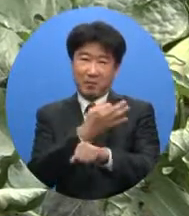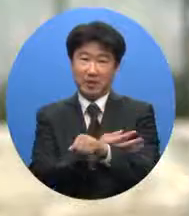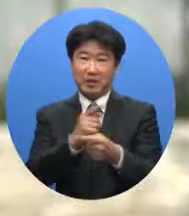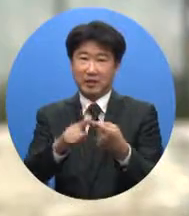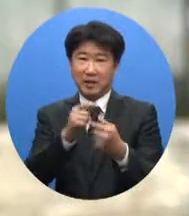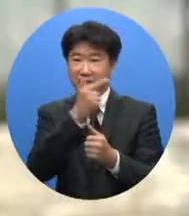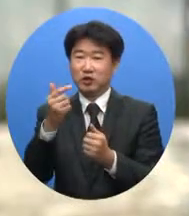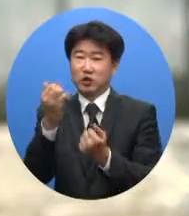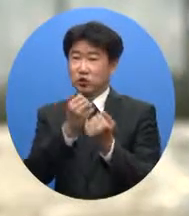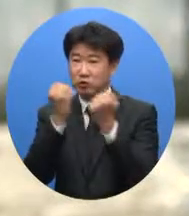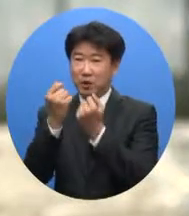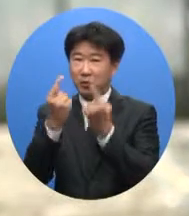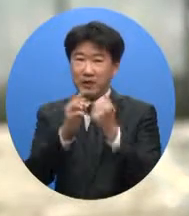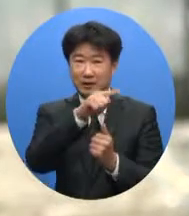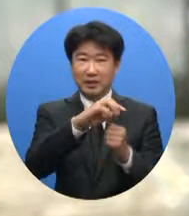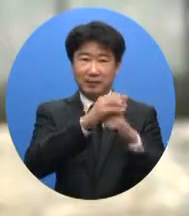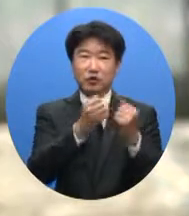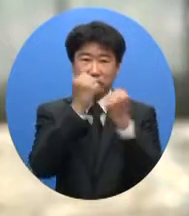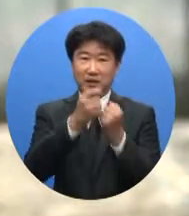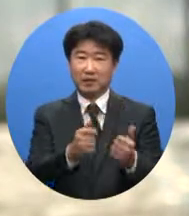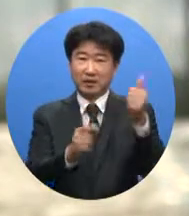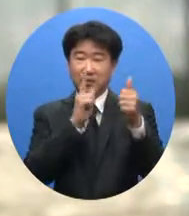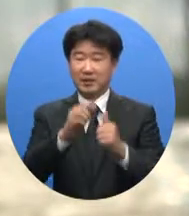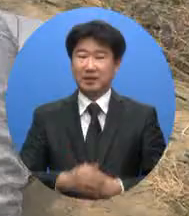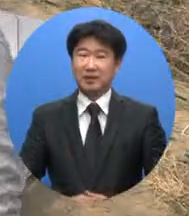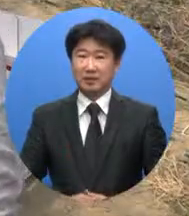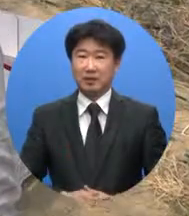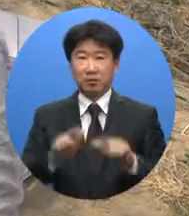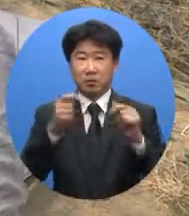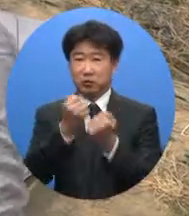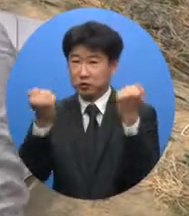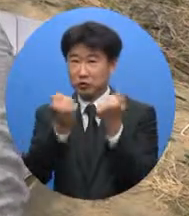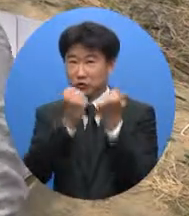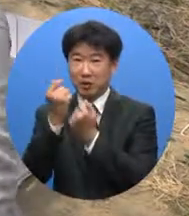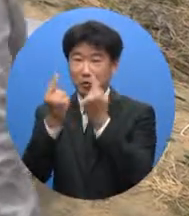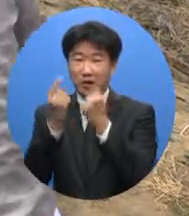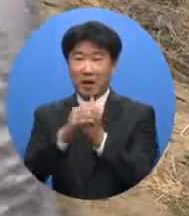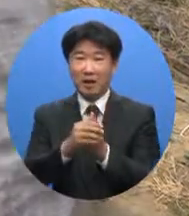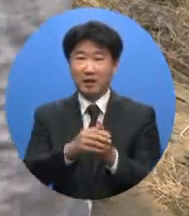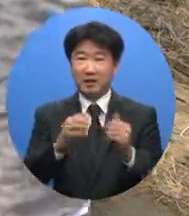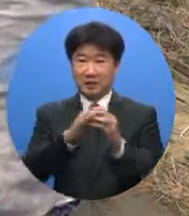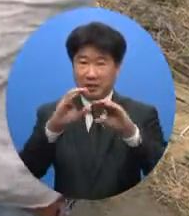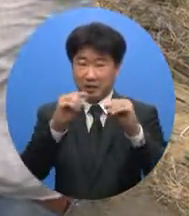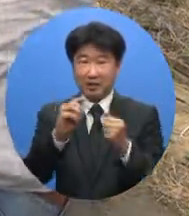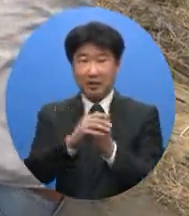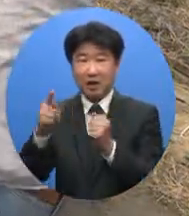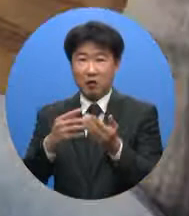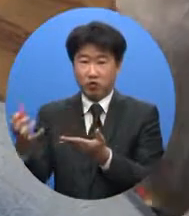편리성에서 대형 수박보다 경쟁력을 지녔다는 평가입니다. 특히 일반 수박에 비해 단위 면적당 수확률이